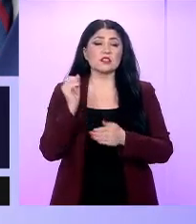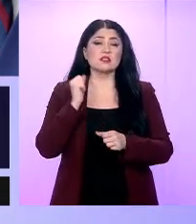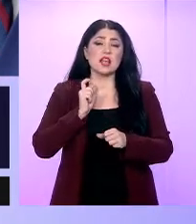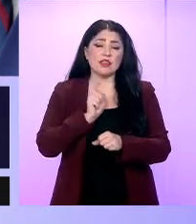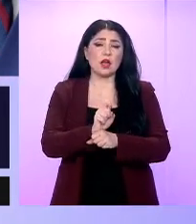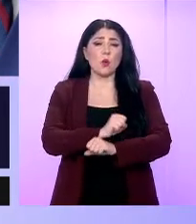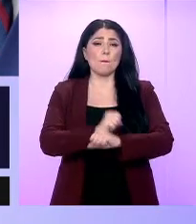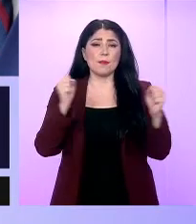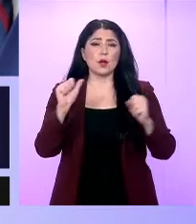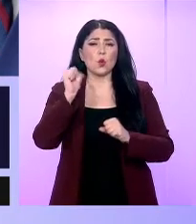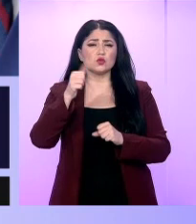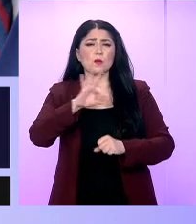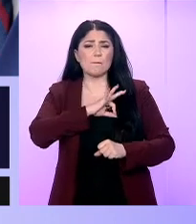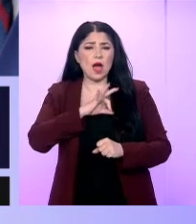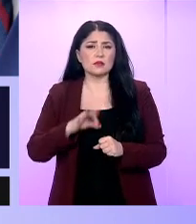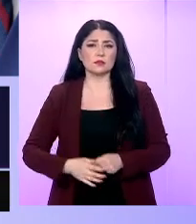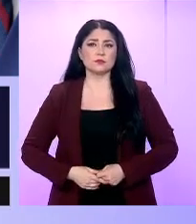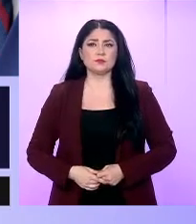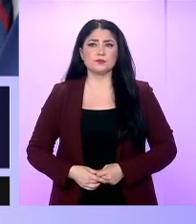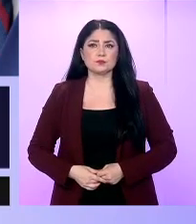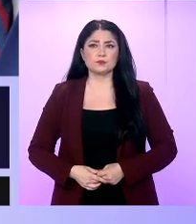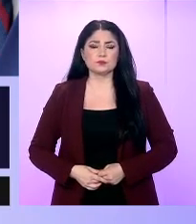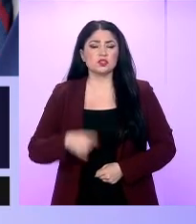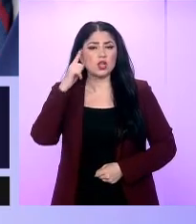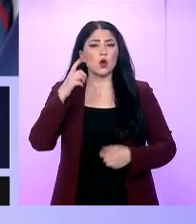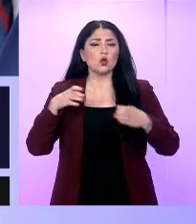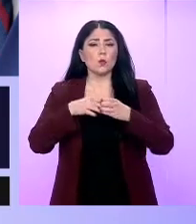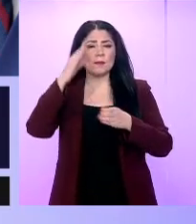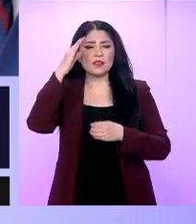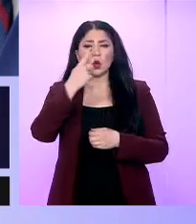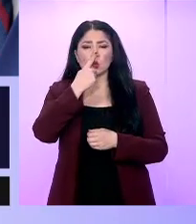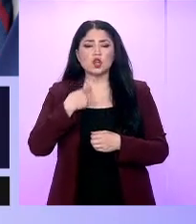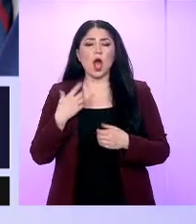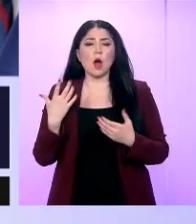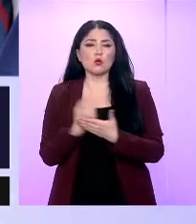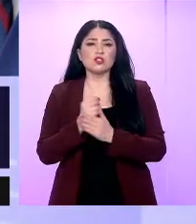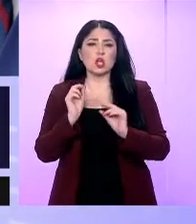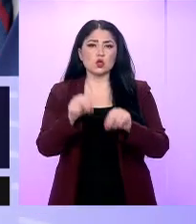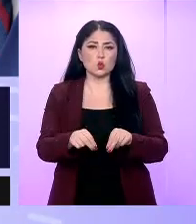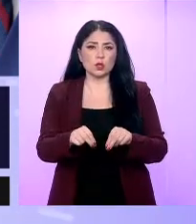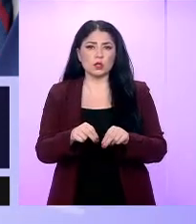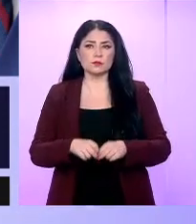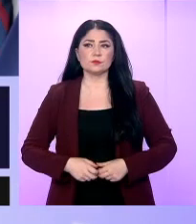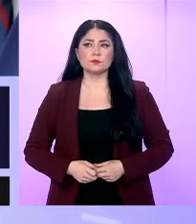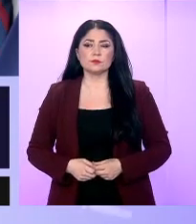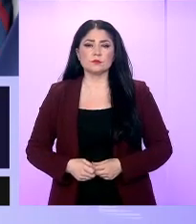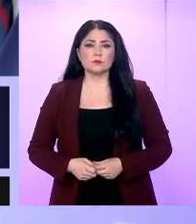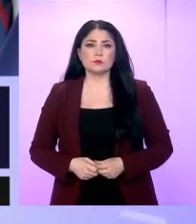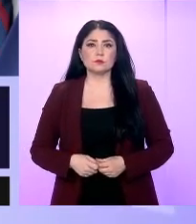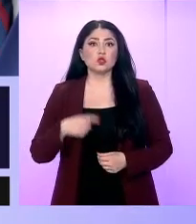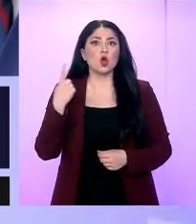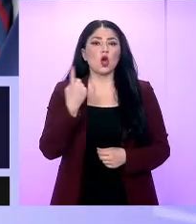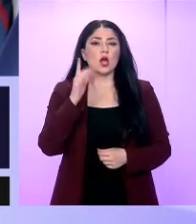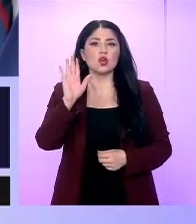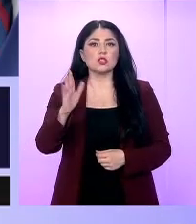pe 11 martie încă știri pe cum că trupele ruse ar fi reușit să intre în orașul cu o populație de circa